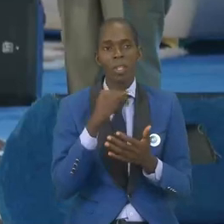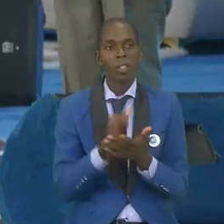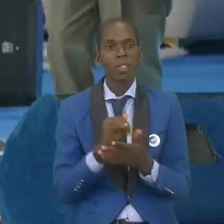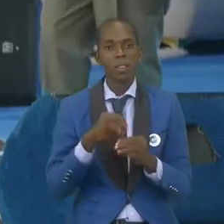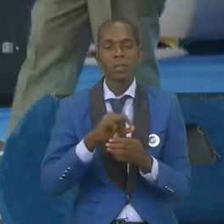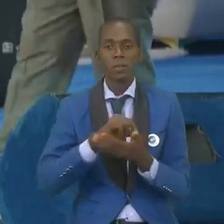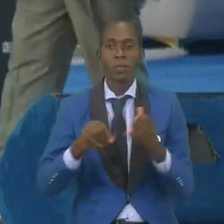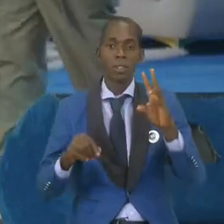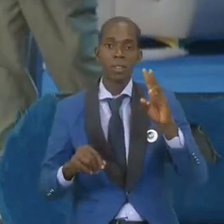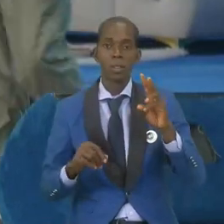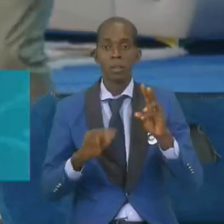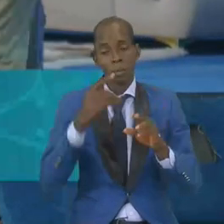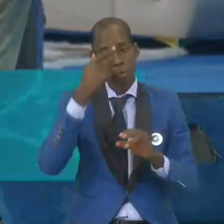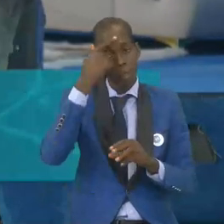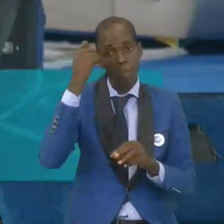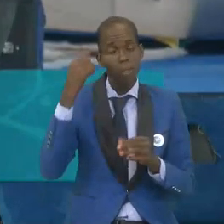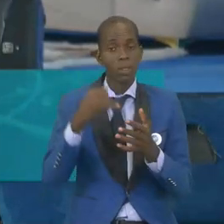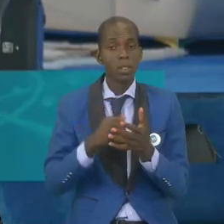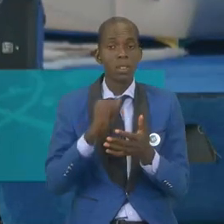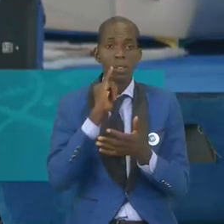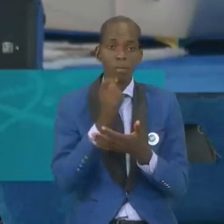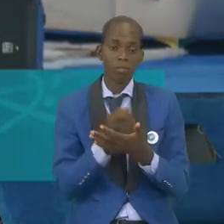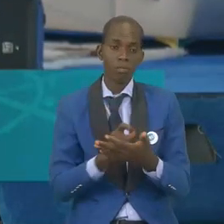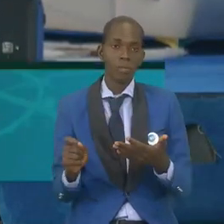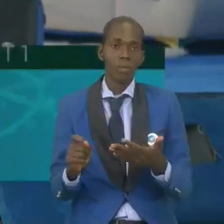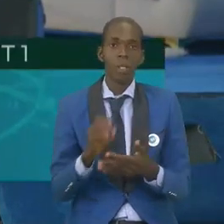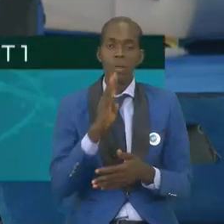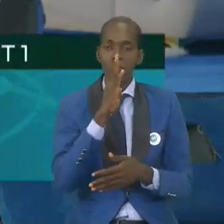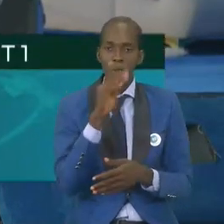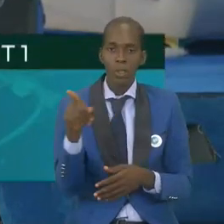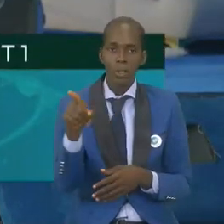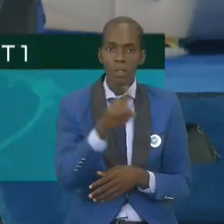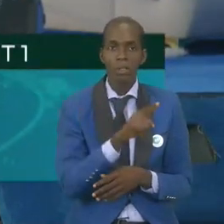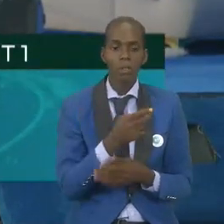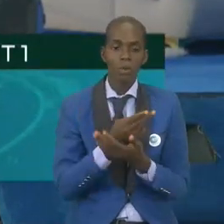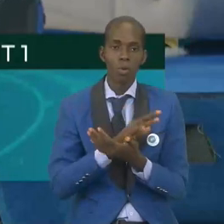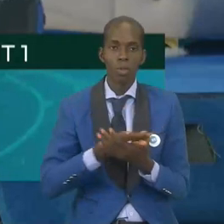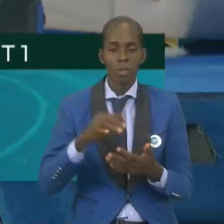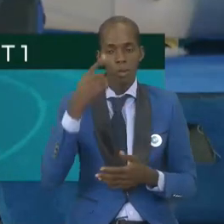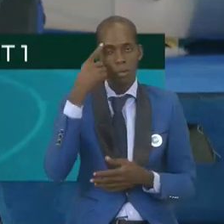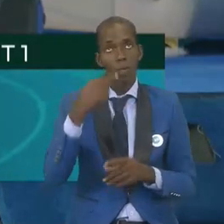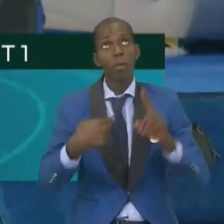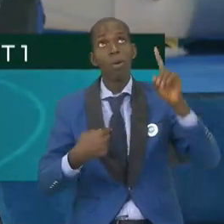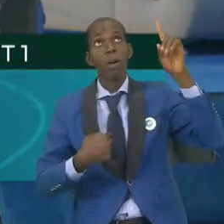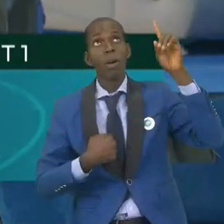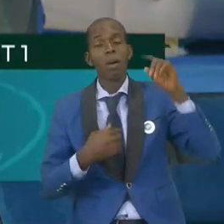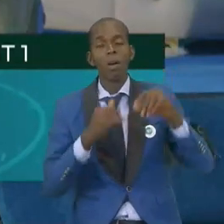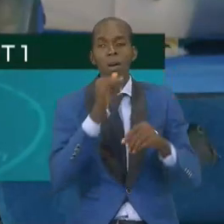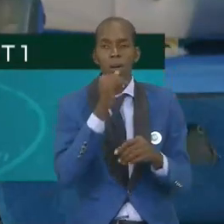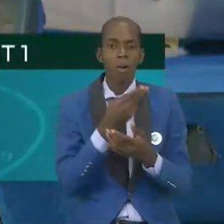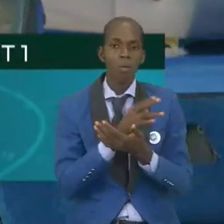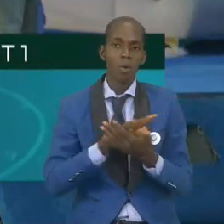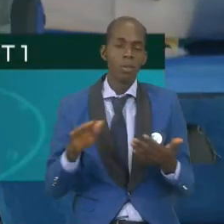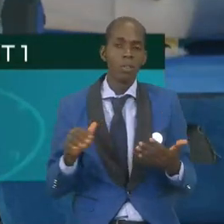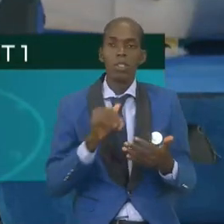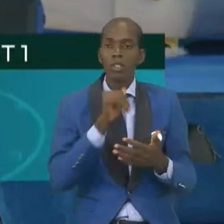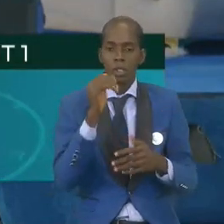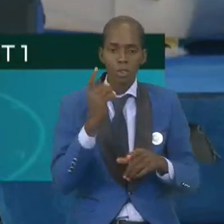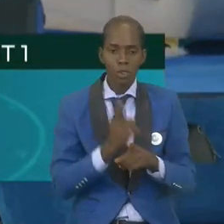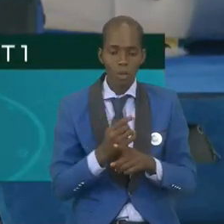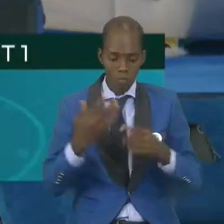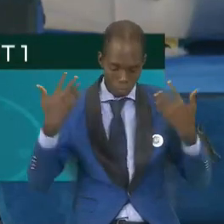Verset 16. Selon qu'il est écrit, vous serez saints car je suis saint.